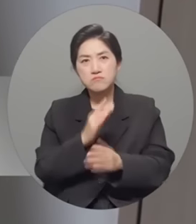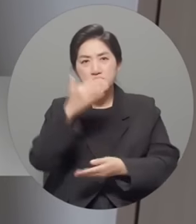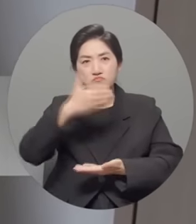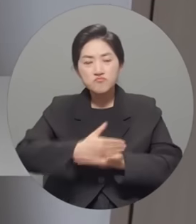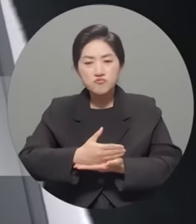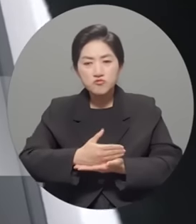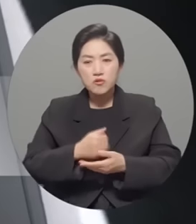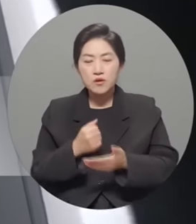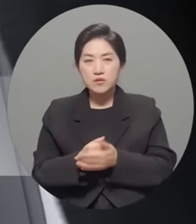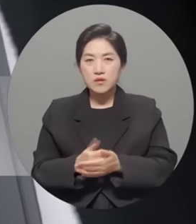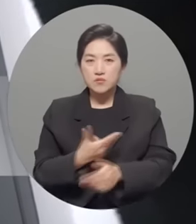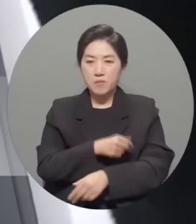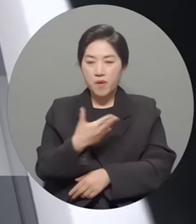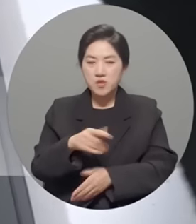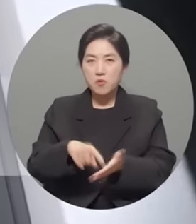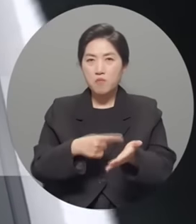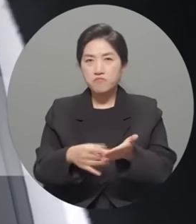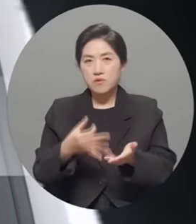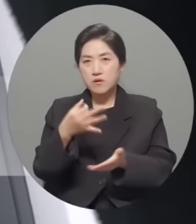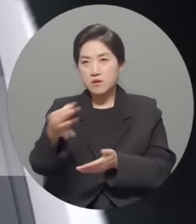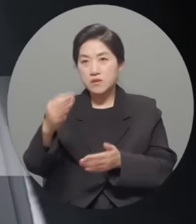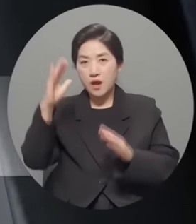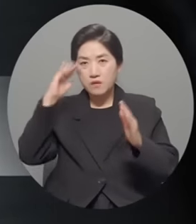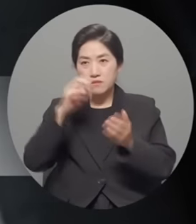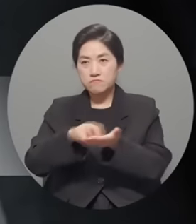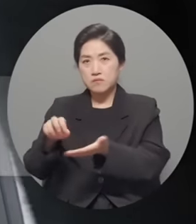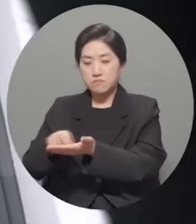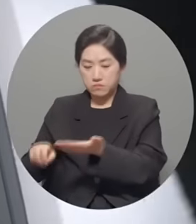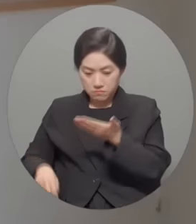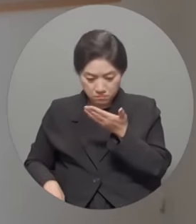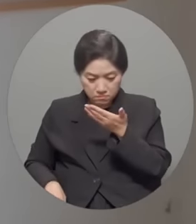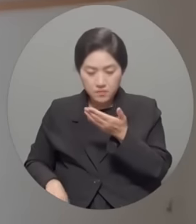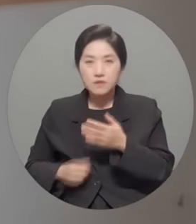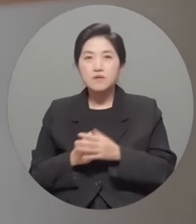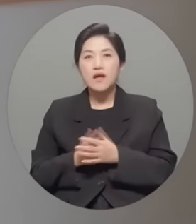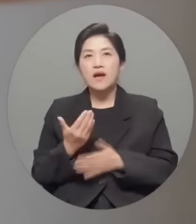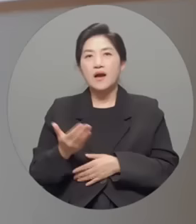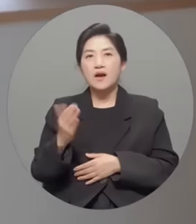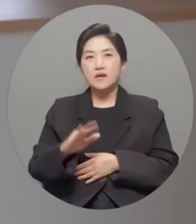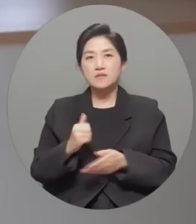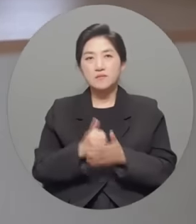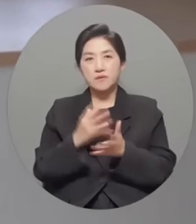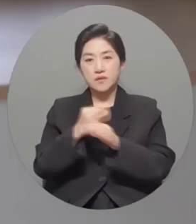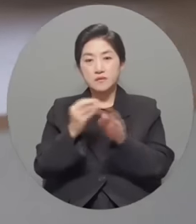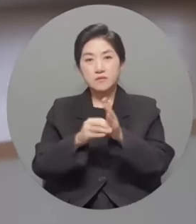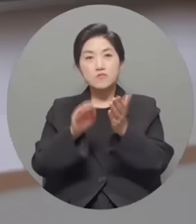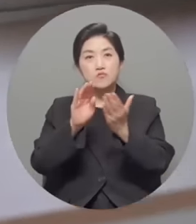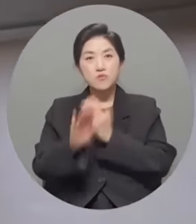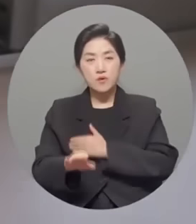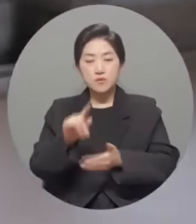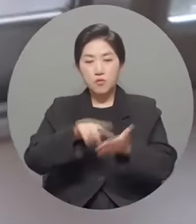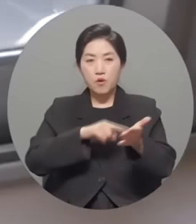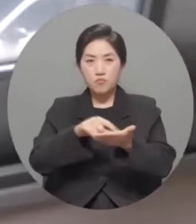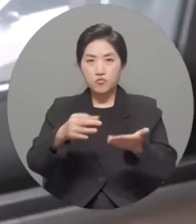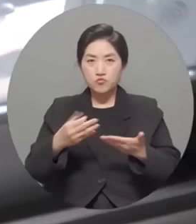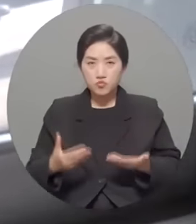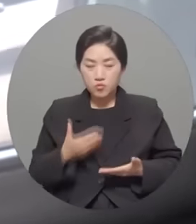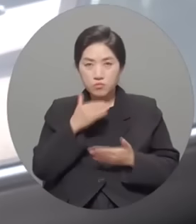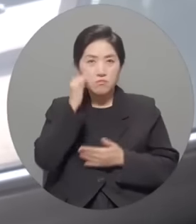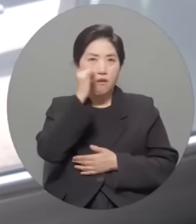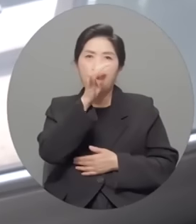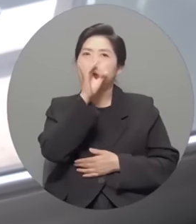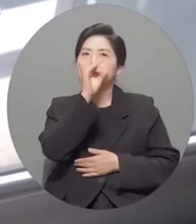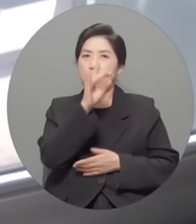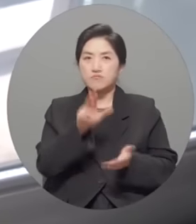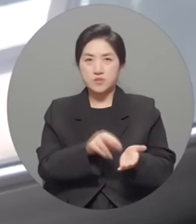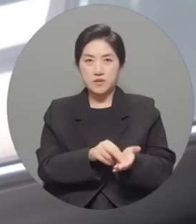미접종분은 환불해주겠다는 안내 문자가 학생들에게 날아왔습니다. 하지만 기일이 지난 뒤에도 환불은커녕 연락도 닿지